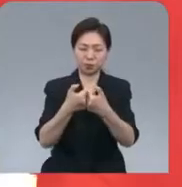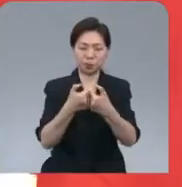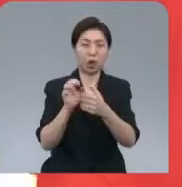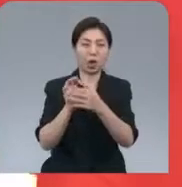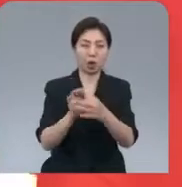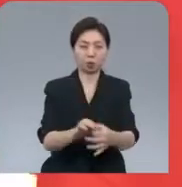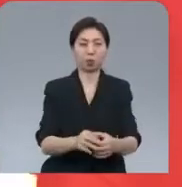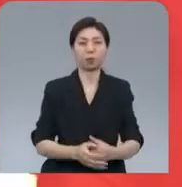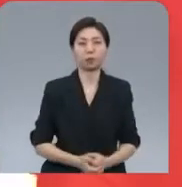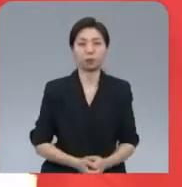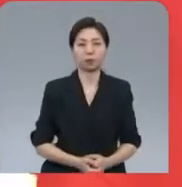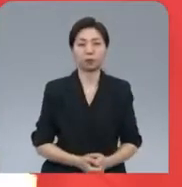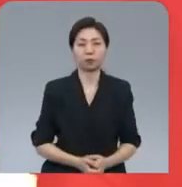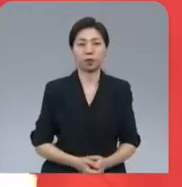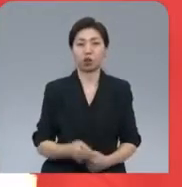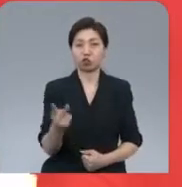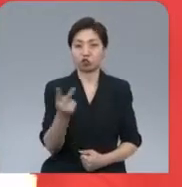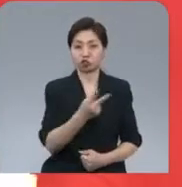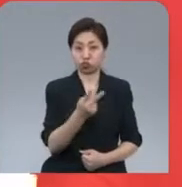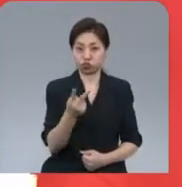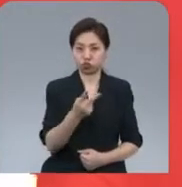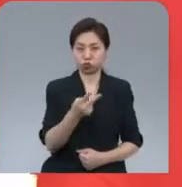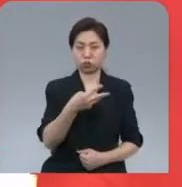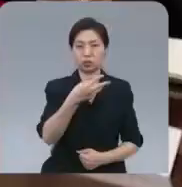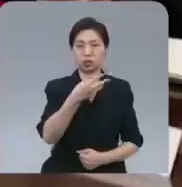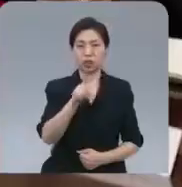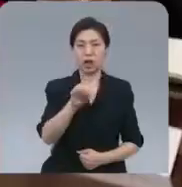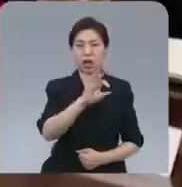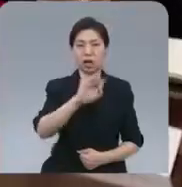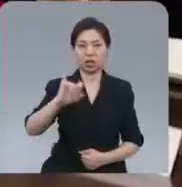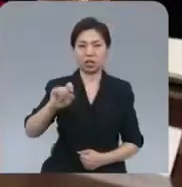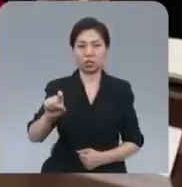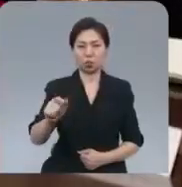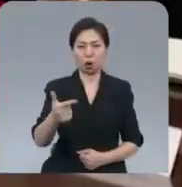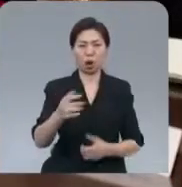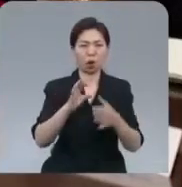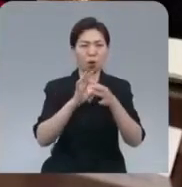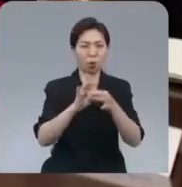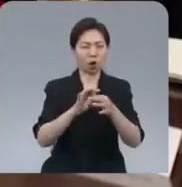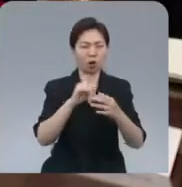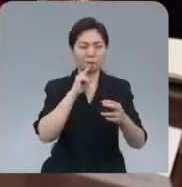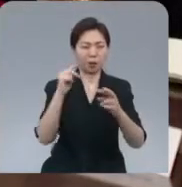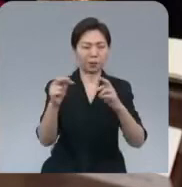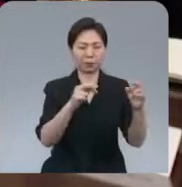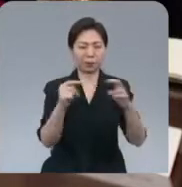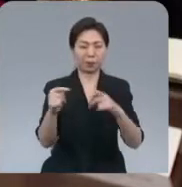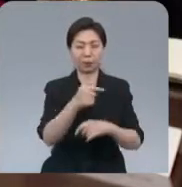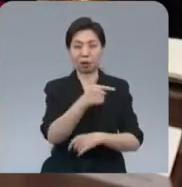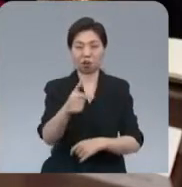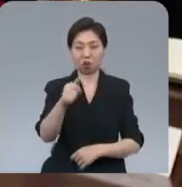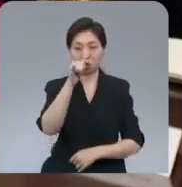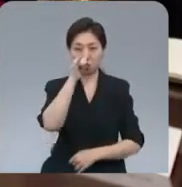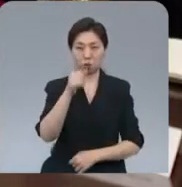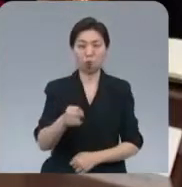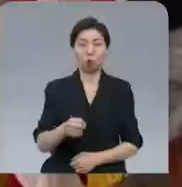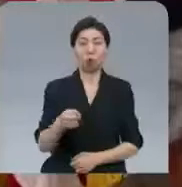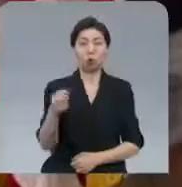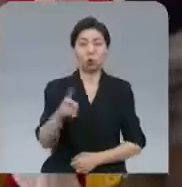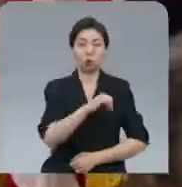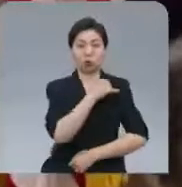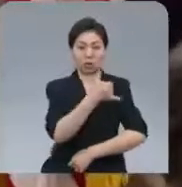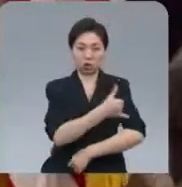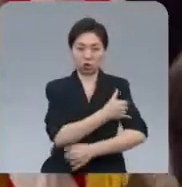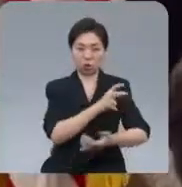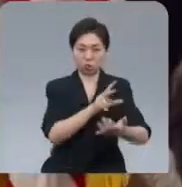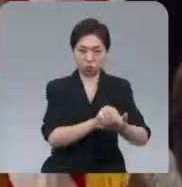両国が共存するために意思疎通を図っていくことで一致しましたが台湾問題や貿易摩擦など